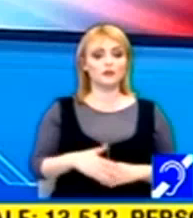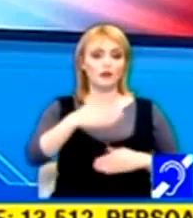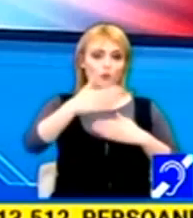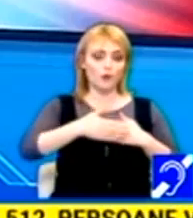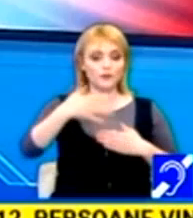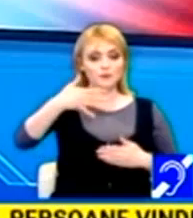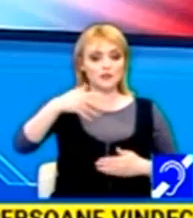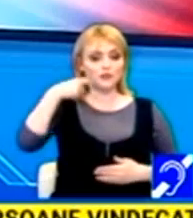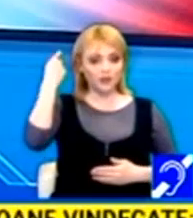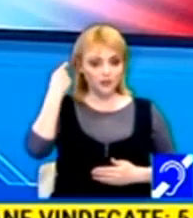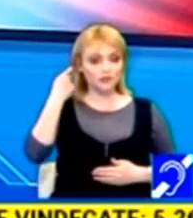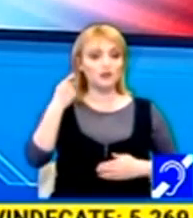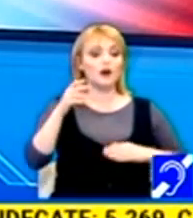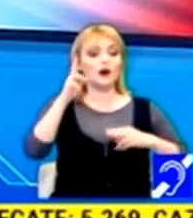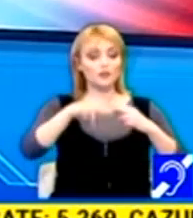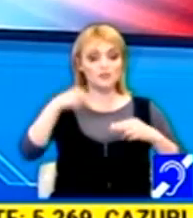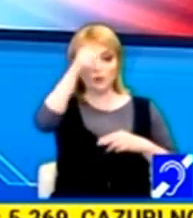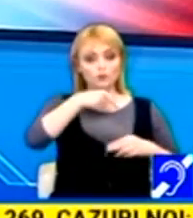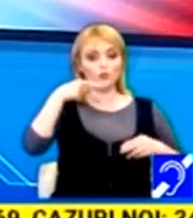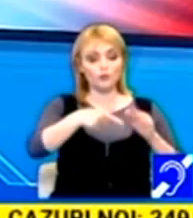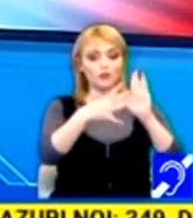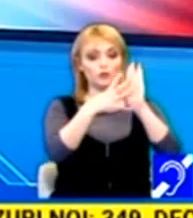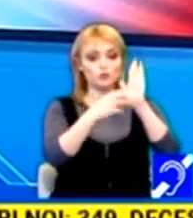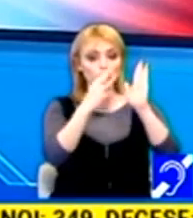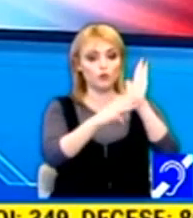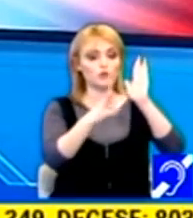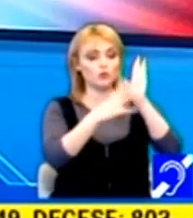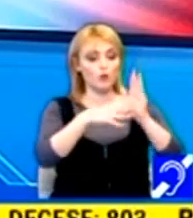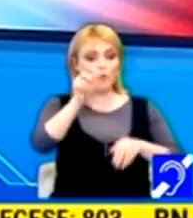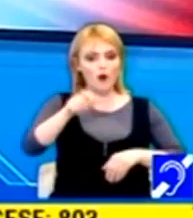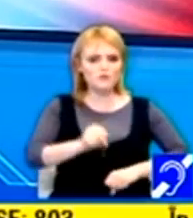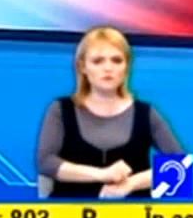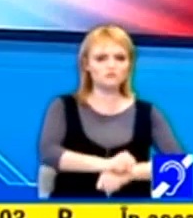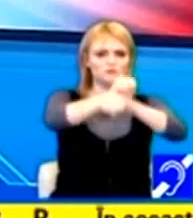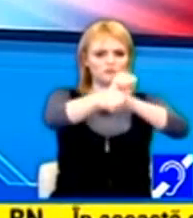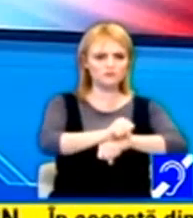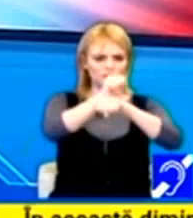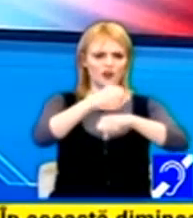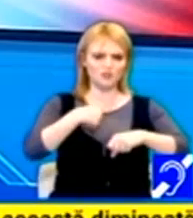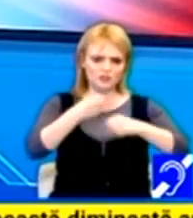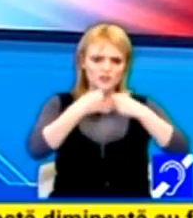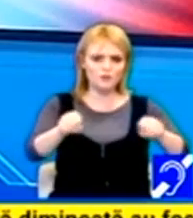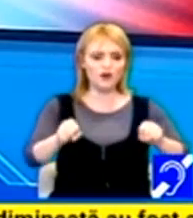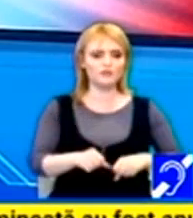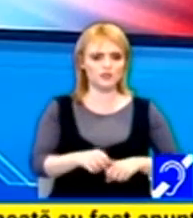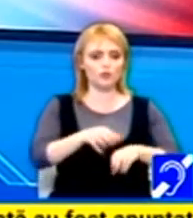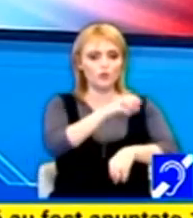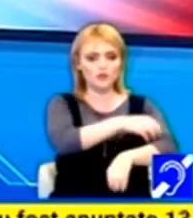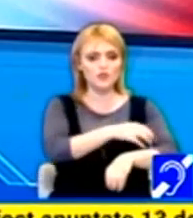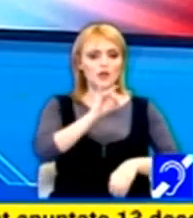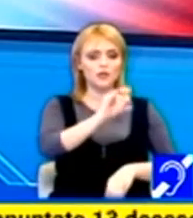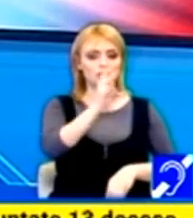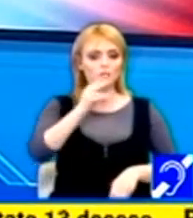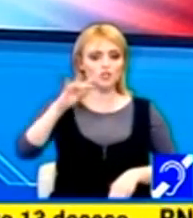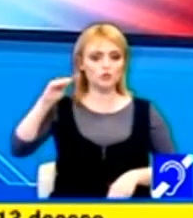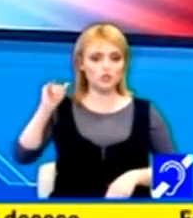La sfârșitul anului 1989, poporul s-a răsculat, reușind să-l înlăture de la putere pe Nicolae Ceaușescu.